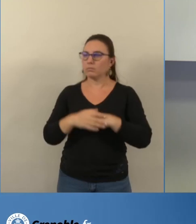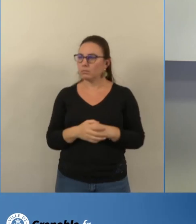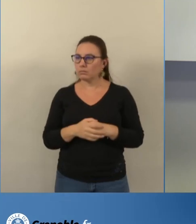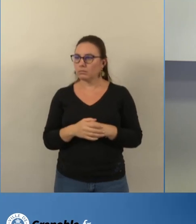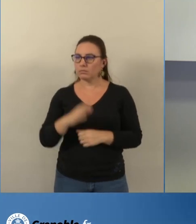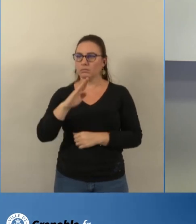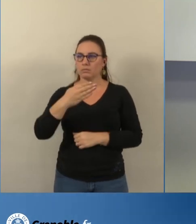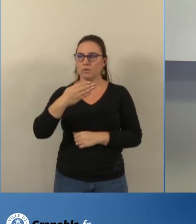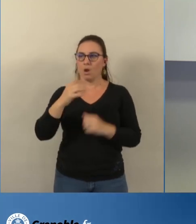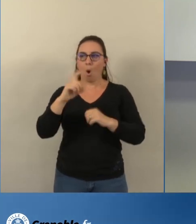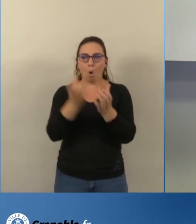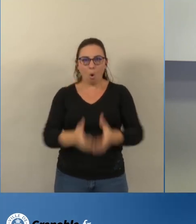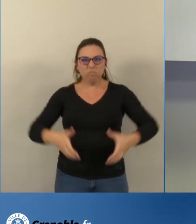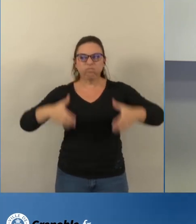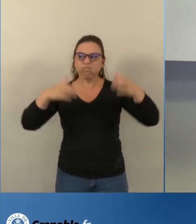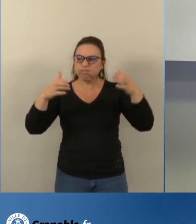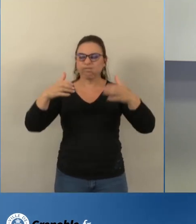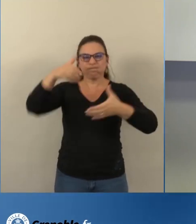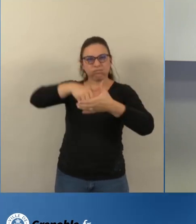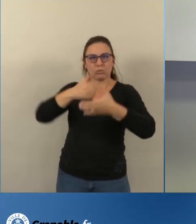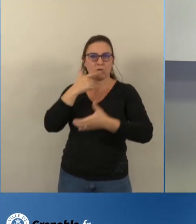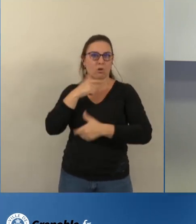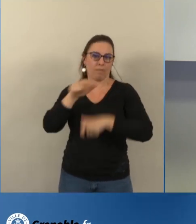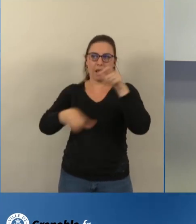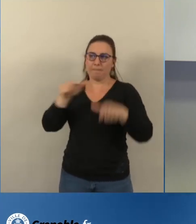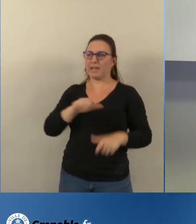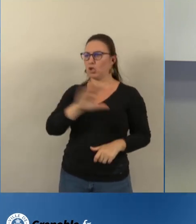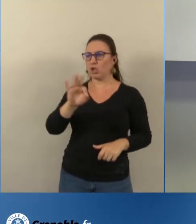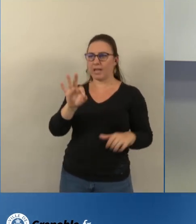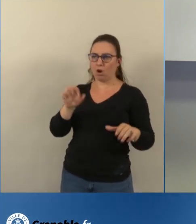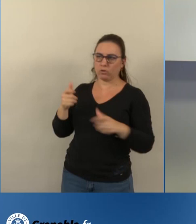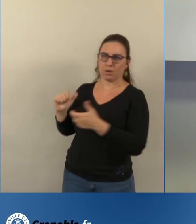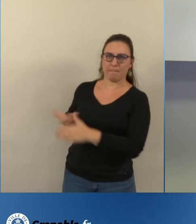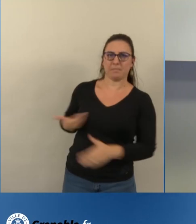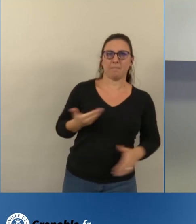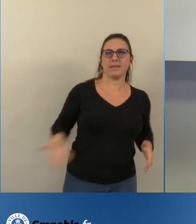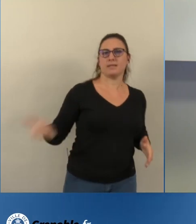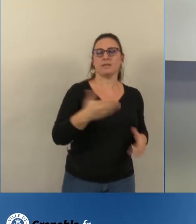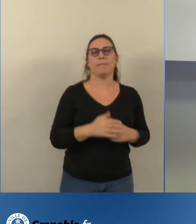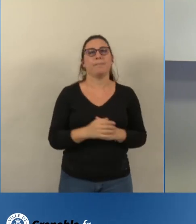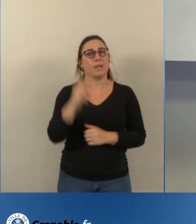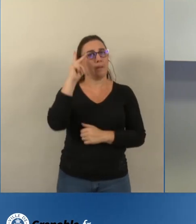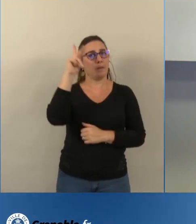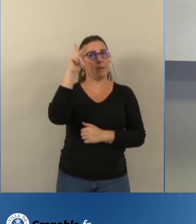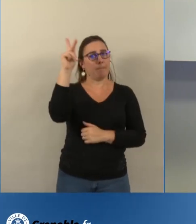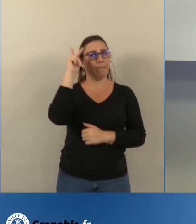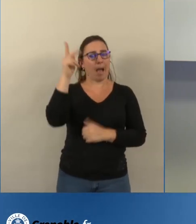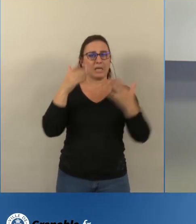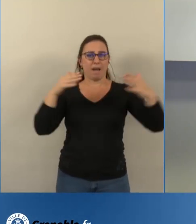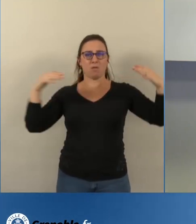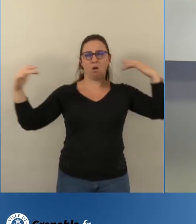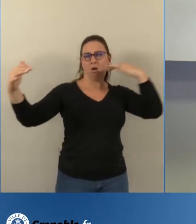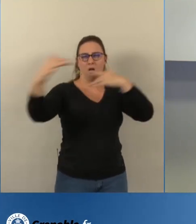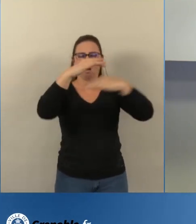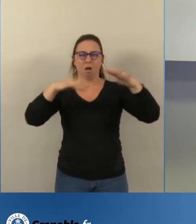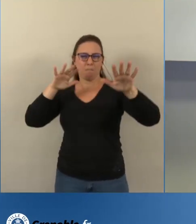à ce que nous avons vécu 250 blessés les rues de Paris sont maintenant exposés à